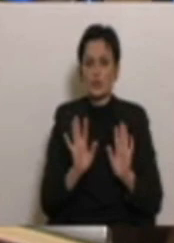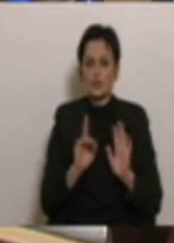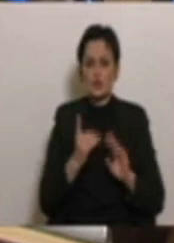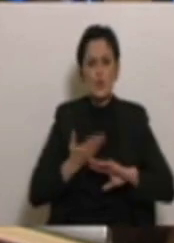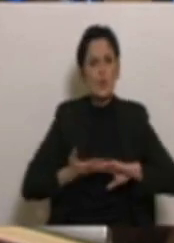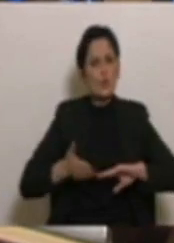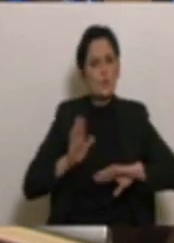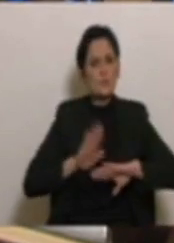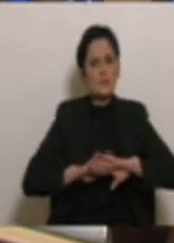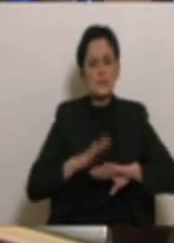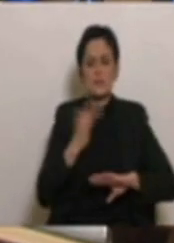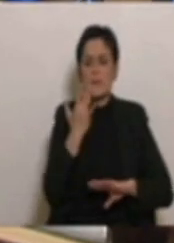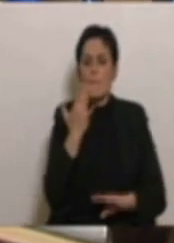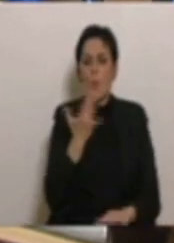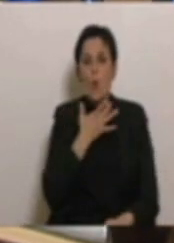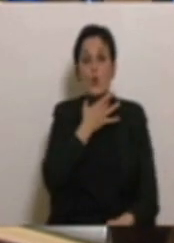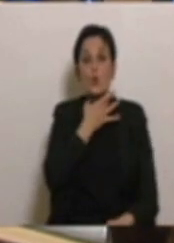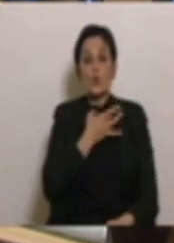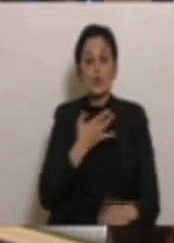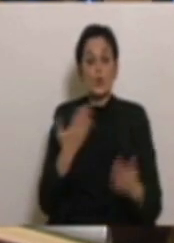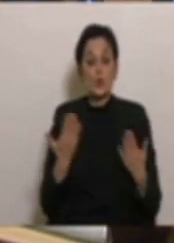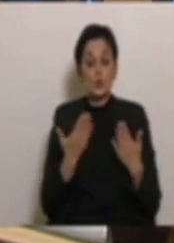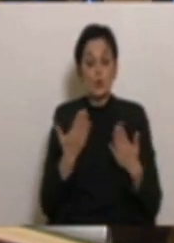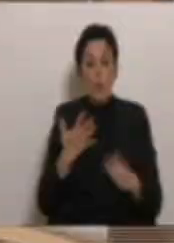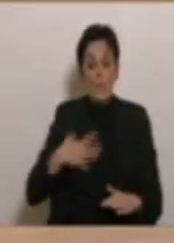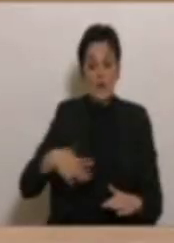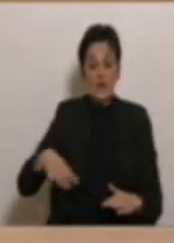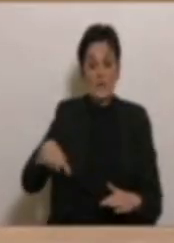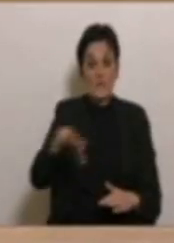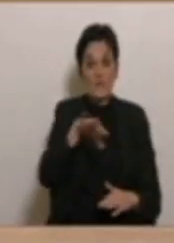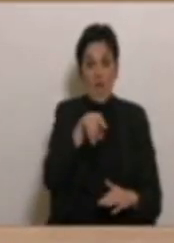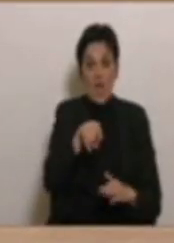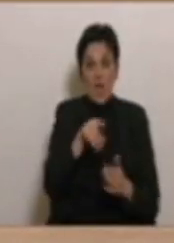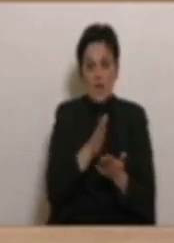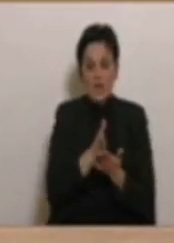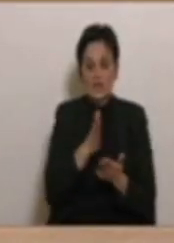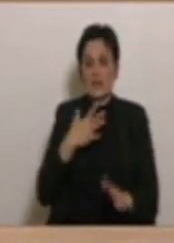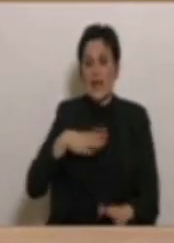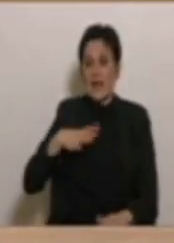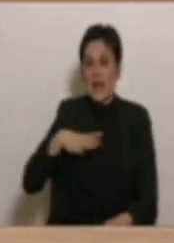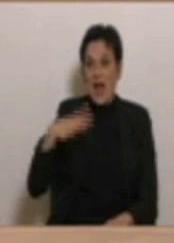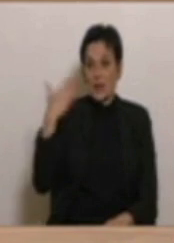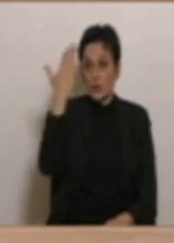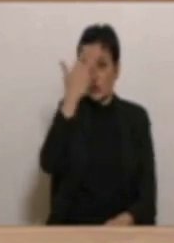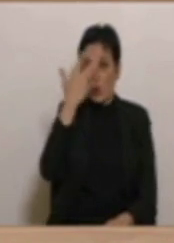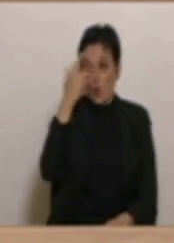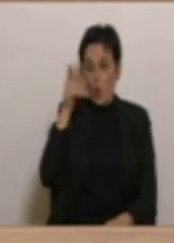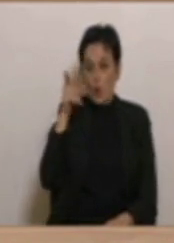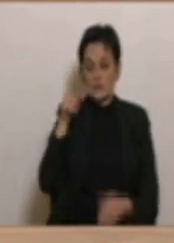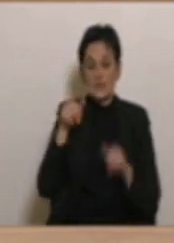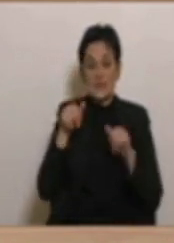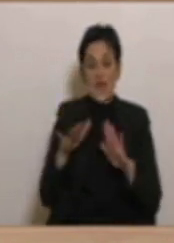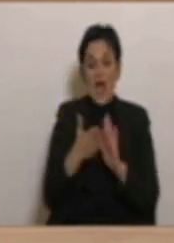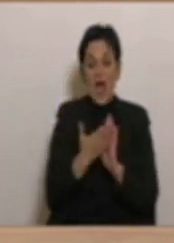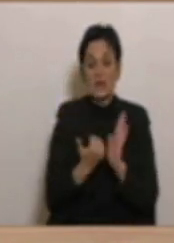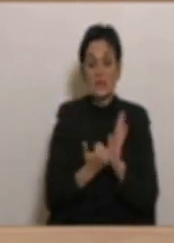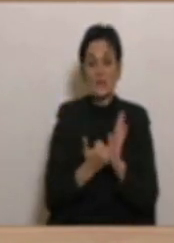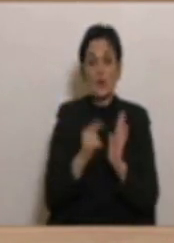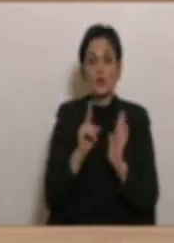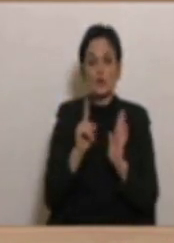უმძიმესი პოლიტიკური კრიზისი, რომელშიც ქვეყანა შევიდა ქართული ოცნების გადაწყვეტილების შედეგად, რომ ჯებირები